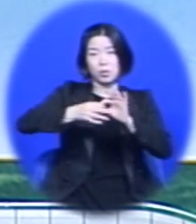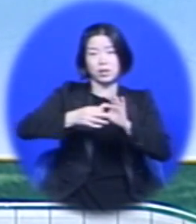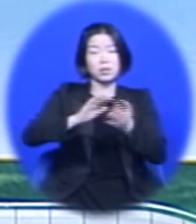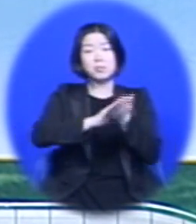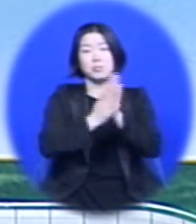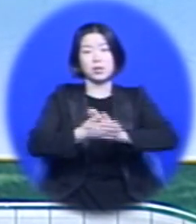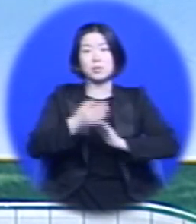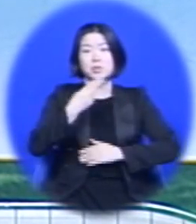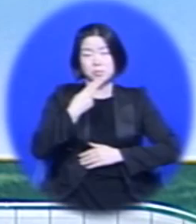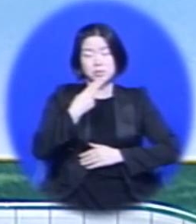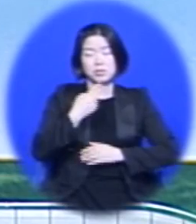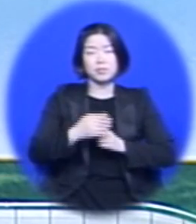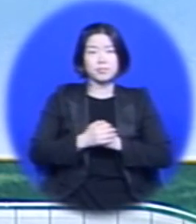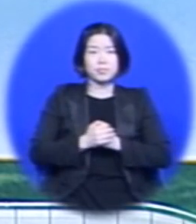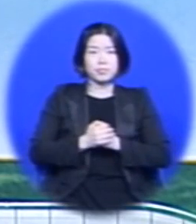없었습니다.